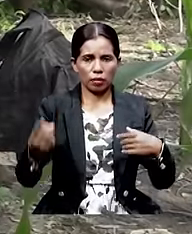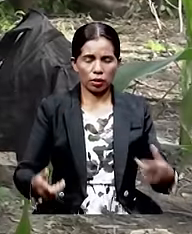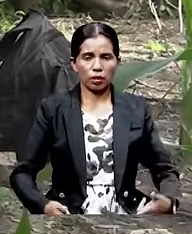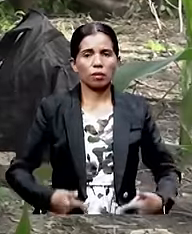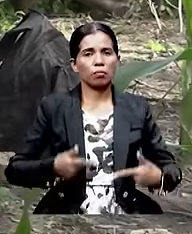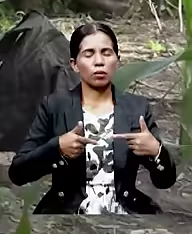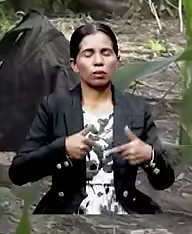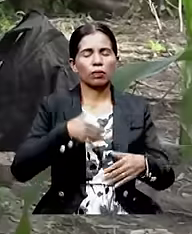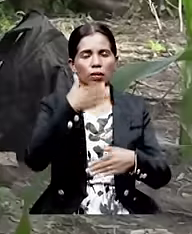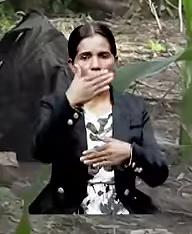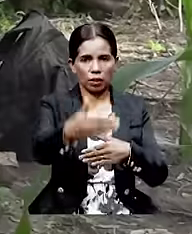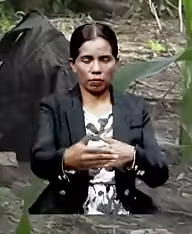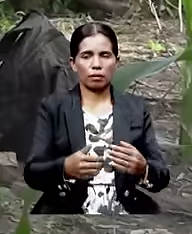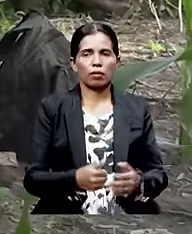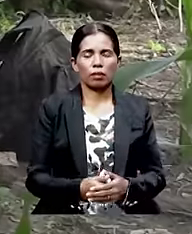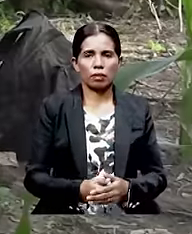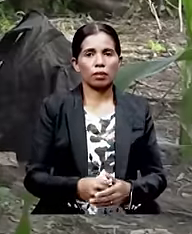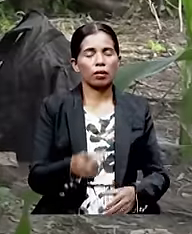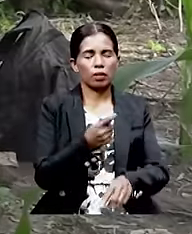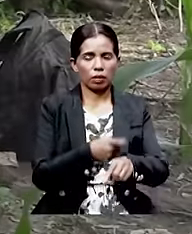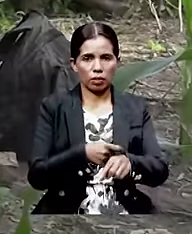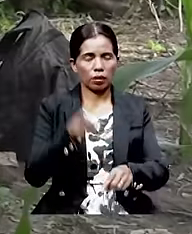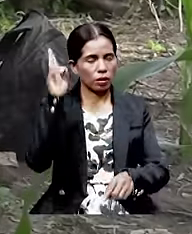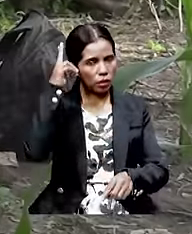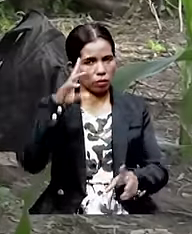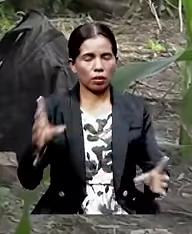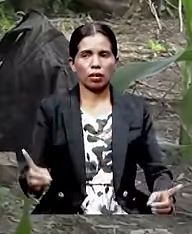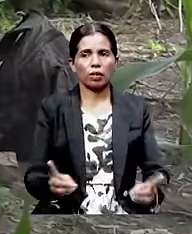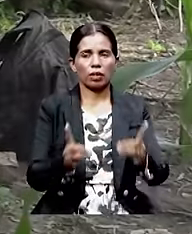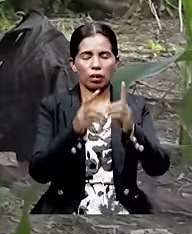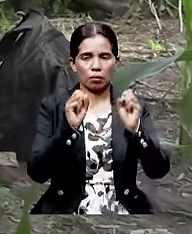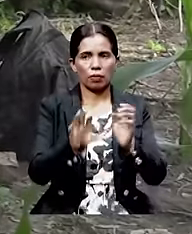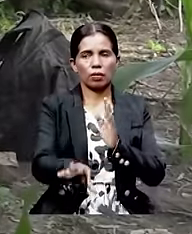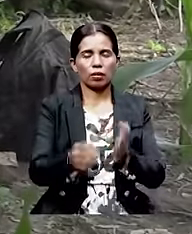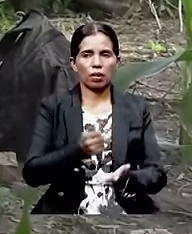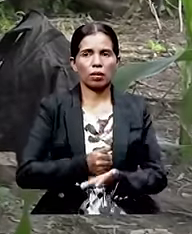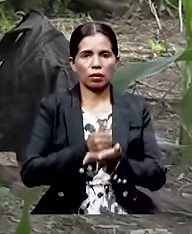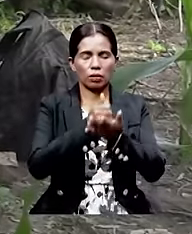ba uin. Fier kata ku situasau ni beti domingo sa soru bela hetan itik tulu